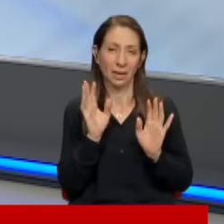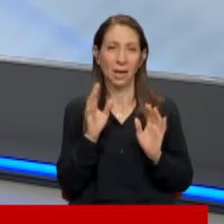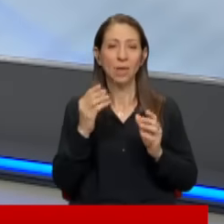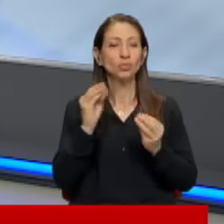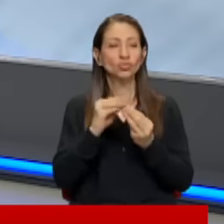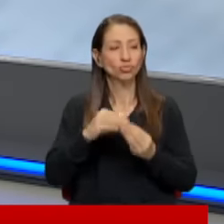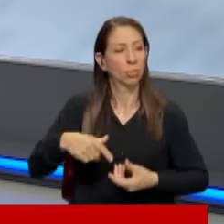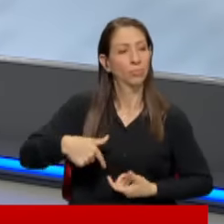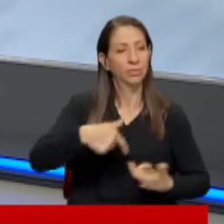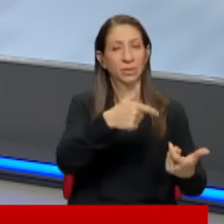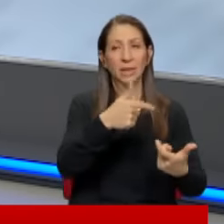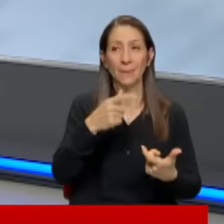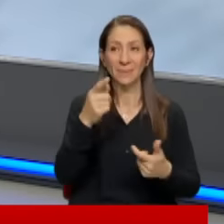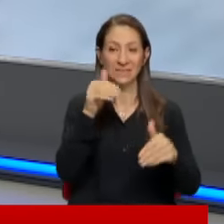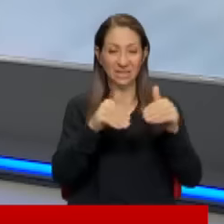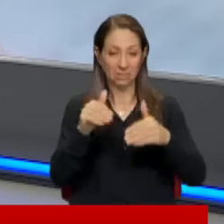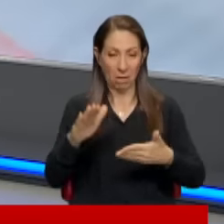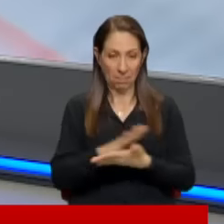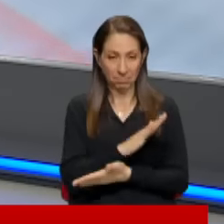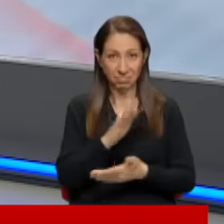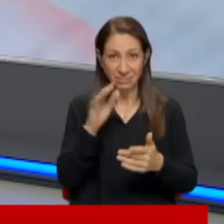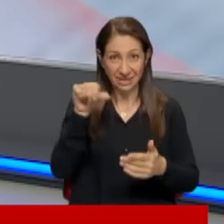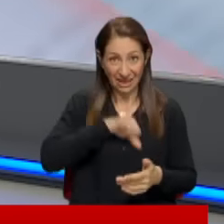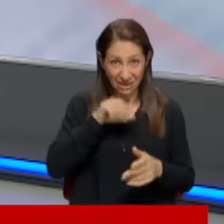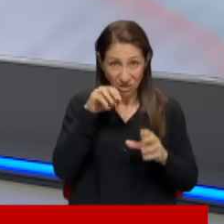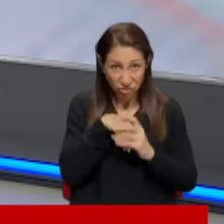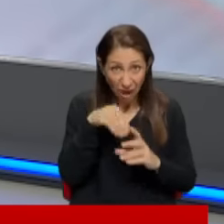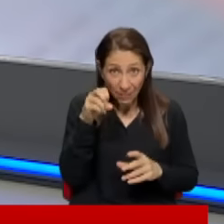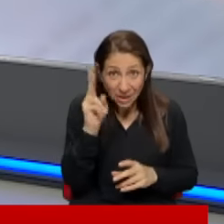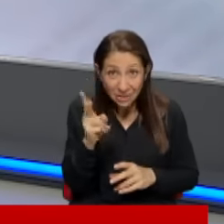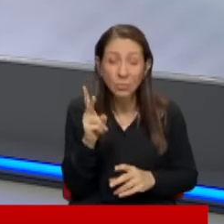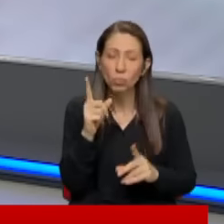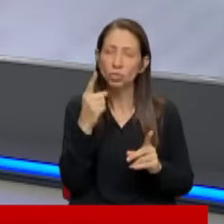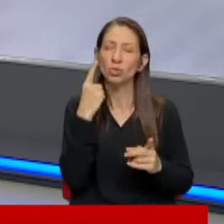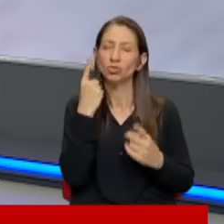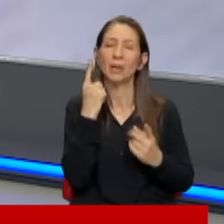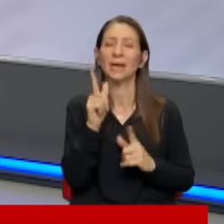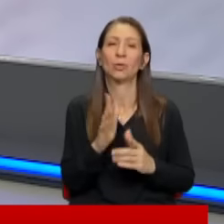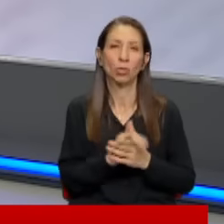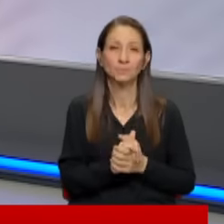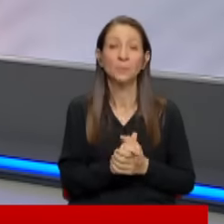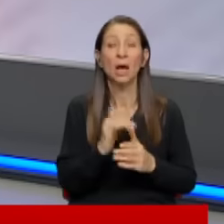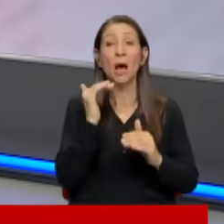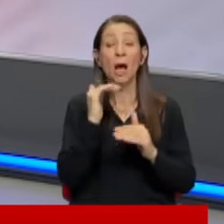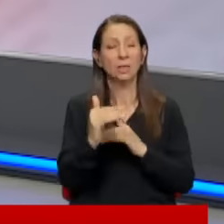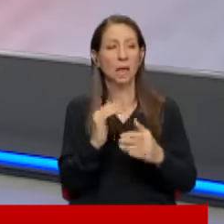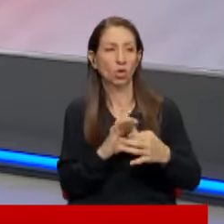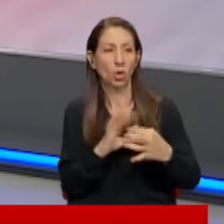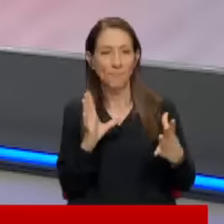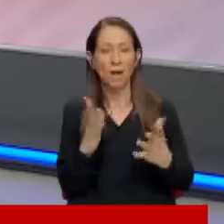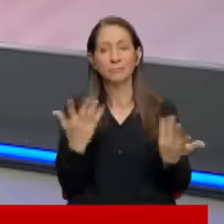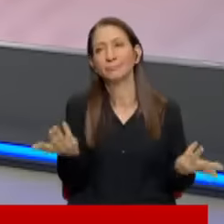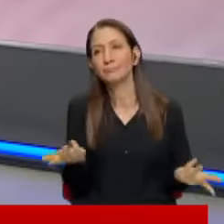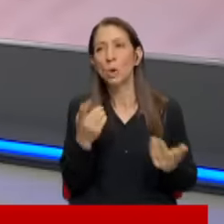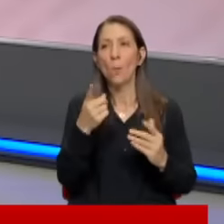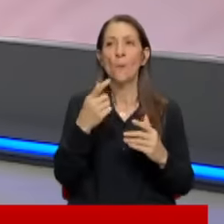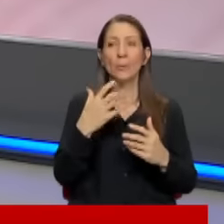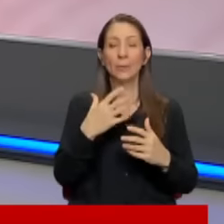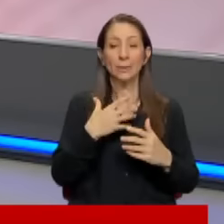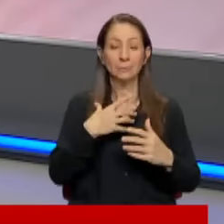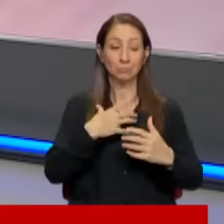üzeri kapanacak bir seçim yenilgisi midir? AK Parti açısından bunu da değerlendirmek gerekiyor. Yani halktan kopma, işte o milli